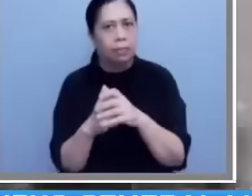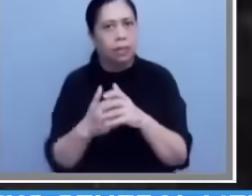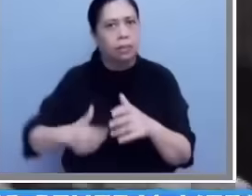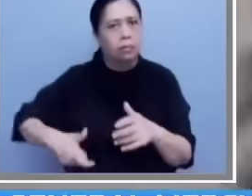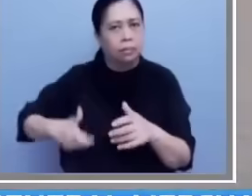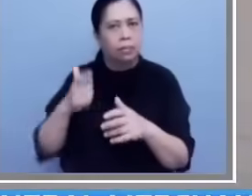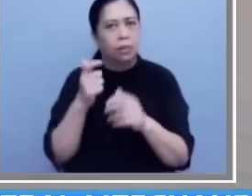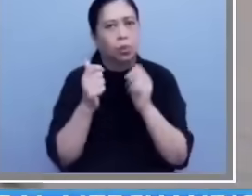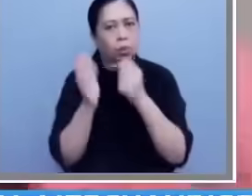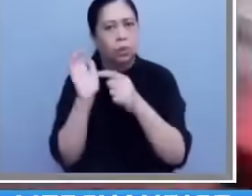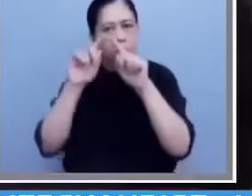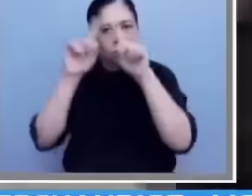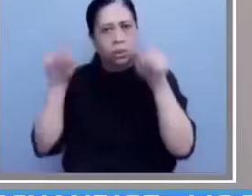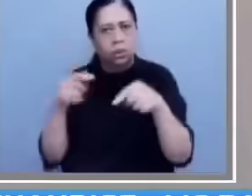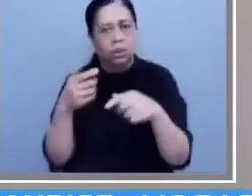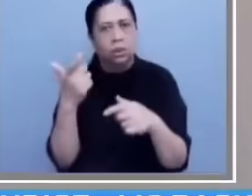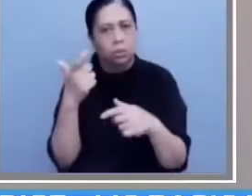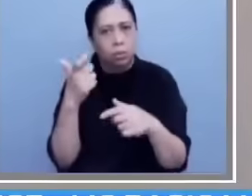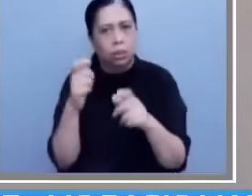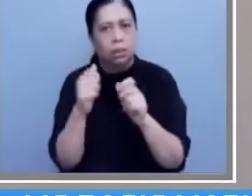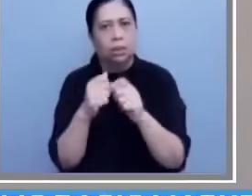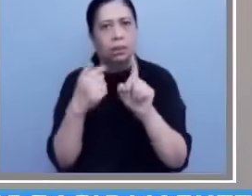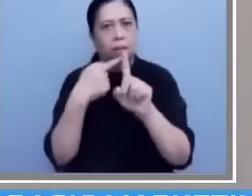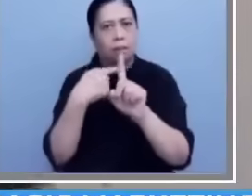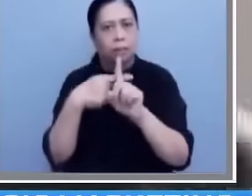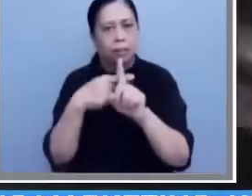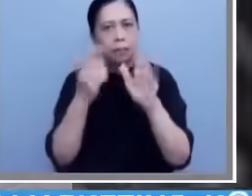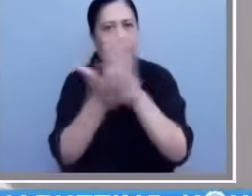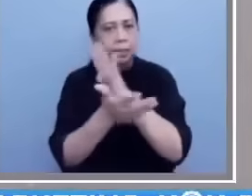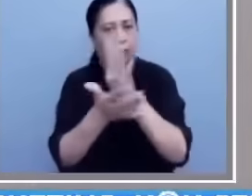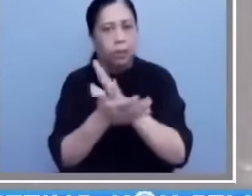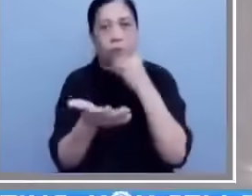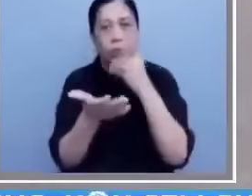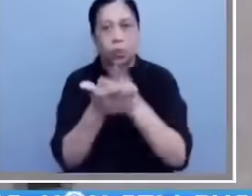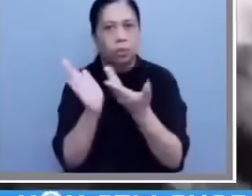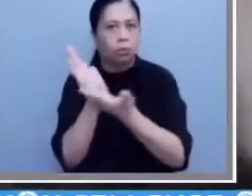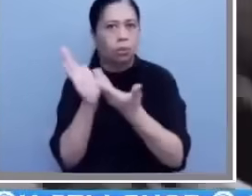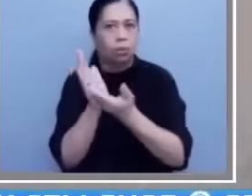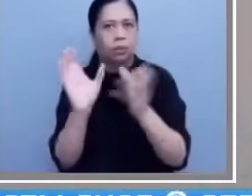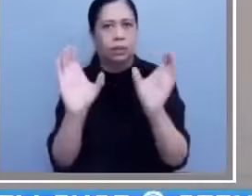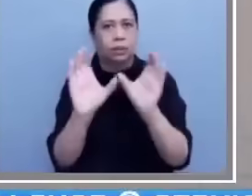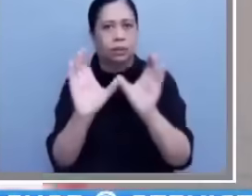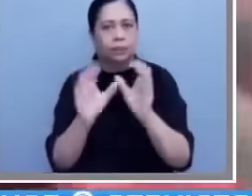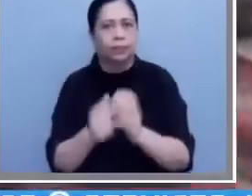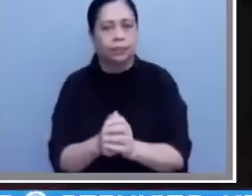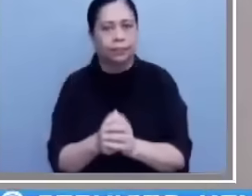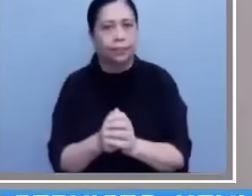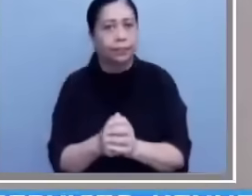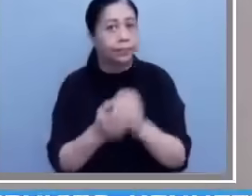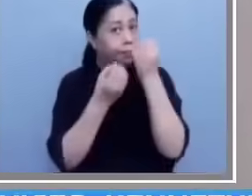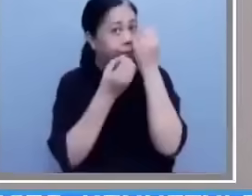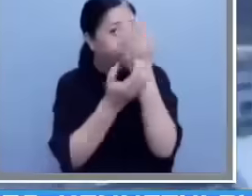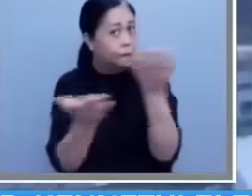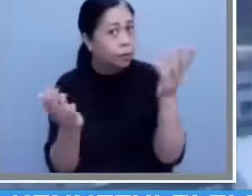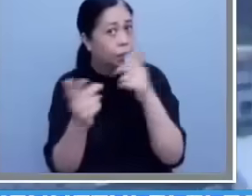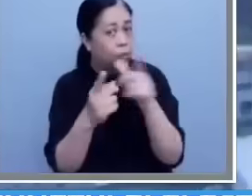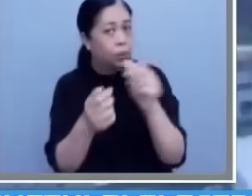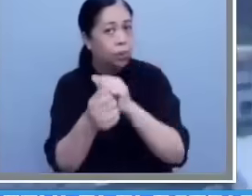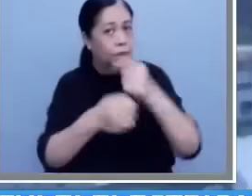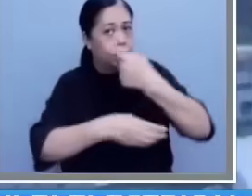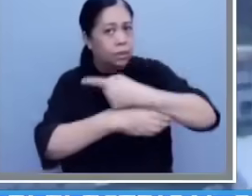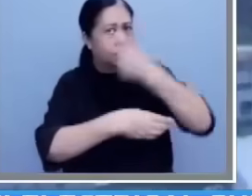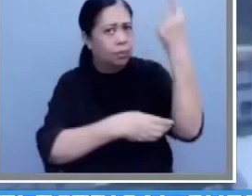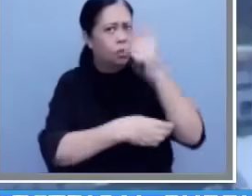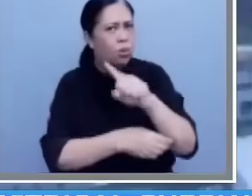palagi yung mga baril na mga lisensya po at papeles po ng kanilang mga baril. Para po sa kalaman ng ating mga motoristang dadaan sa mga checkpoint, ano po ba yung